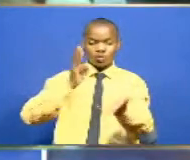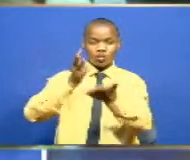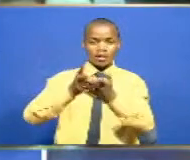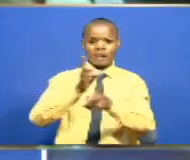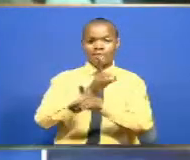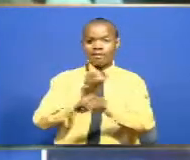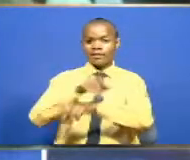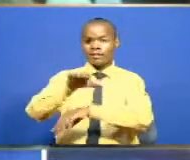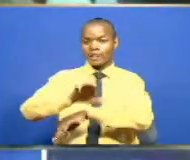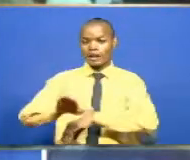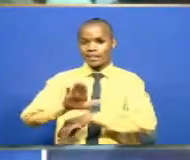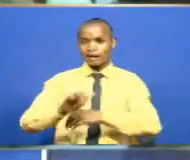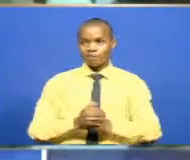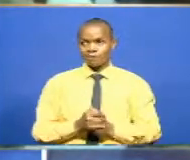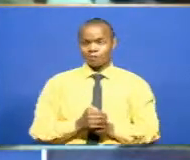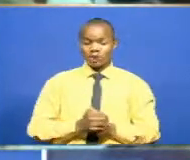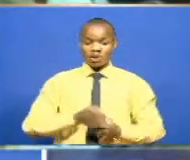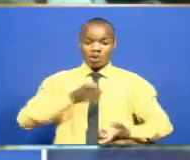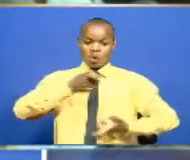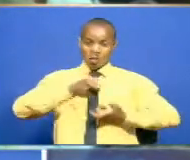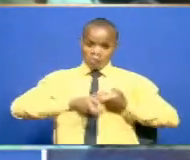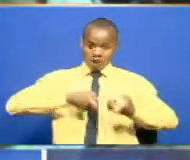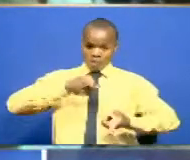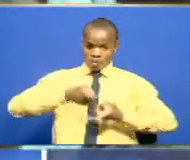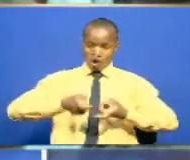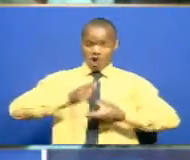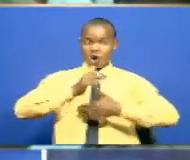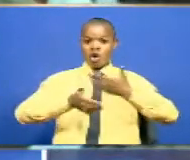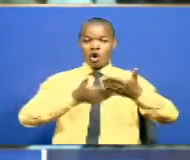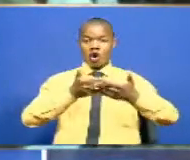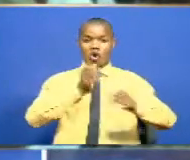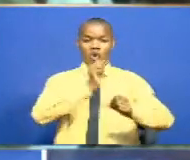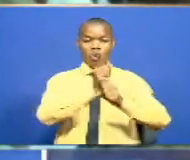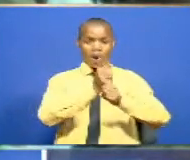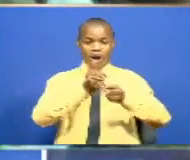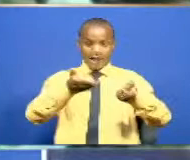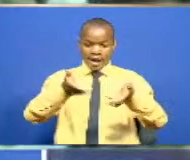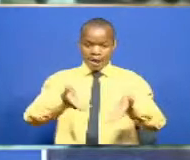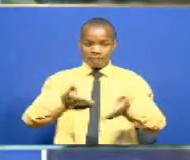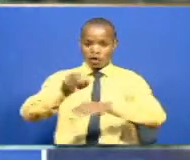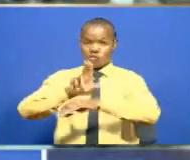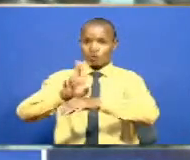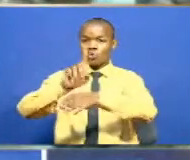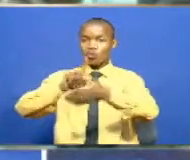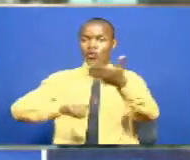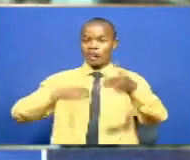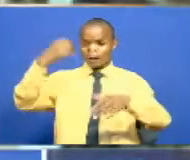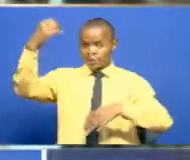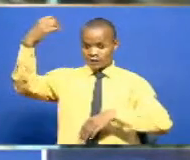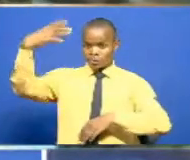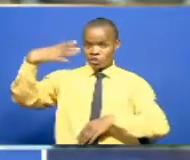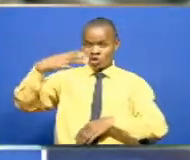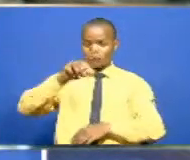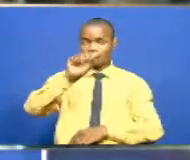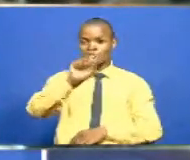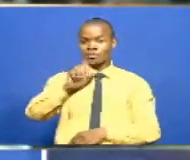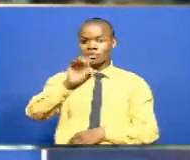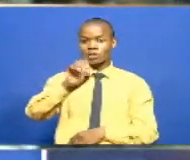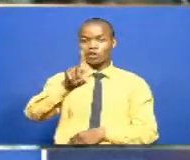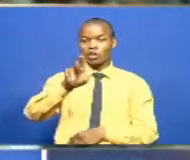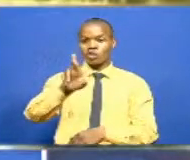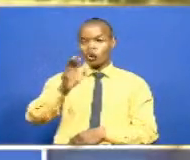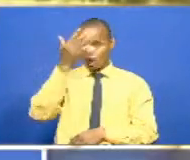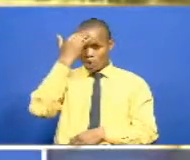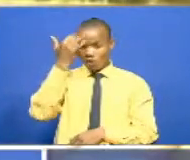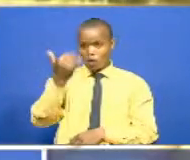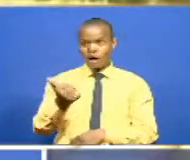hilo. Hii borehole zote ambazo tunafanya hapa Githunguri tutakuwa tunatumia nguvu ya jua, na ndio tunaita sola, kwa sababu gharama